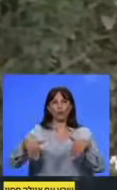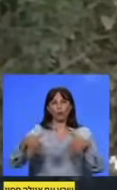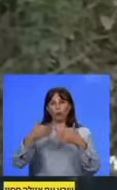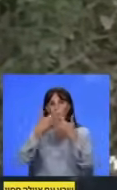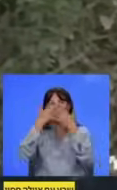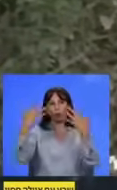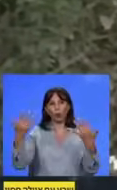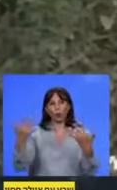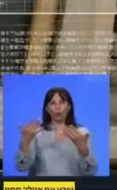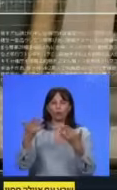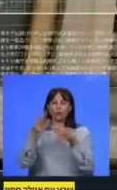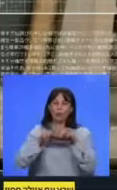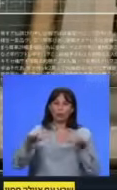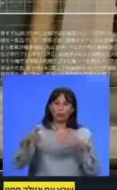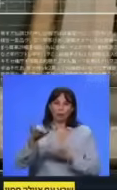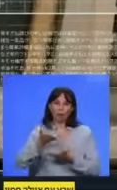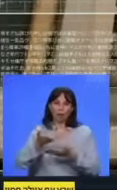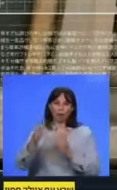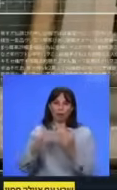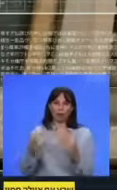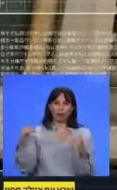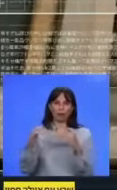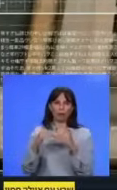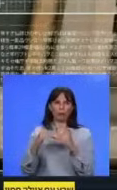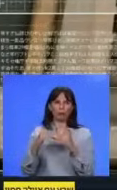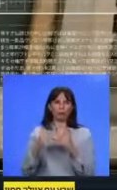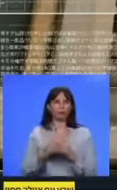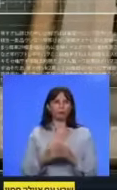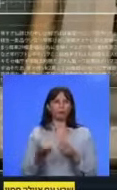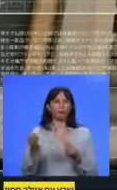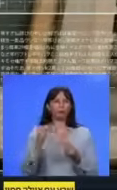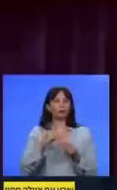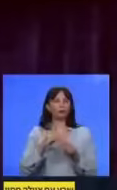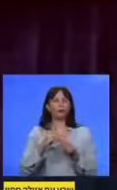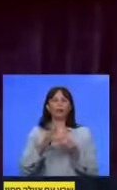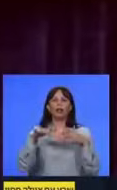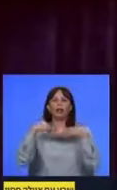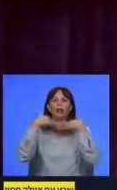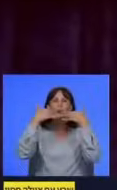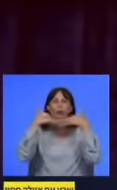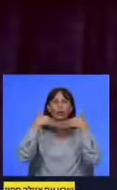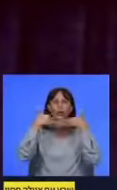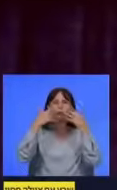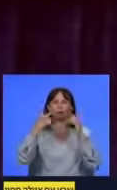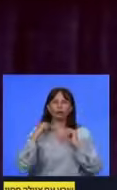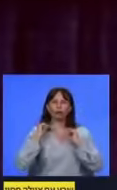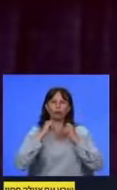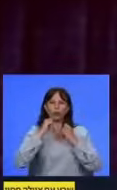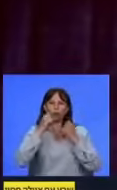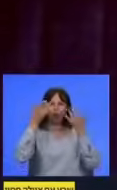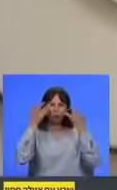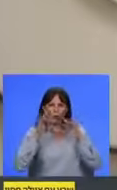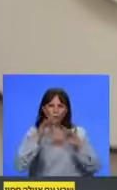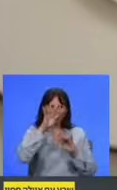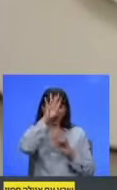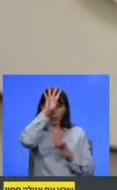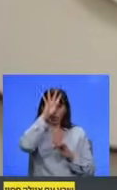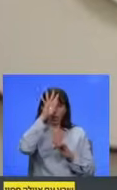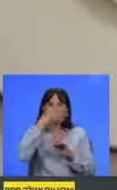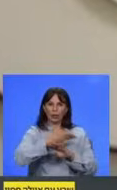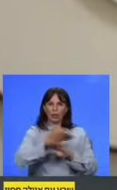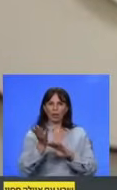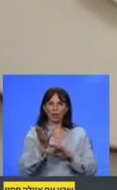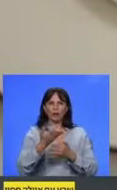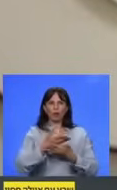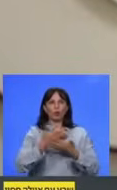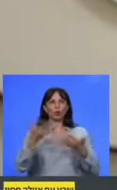שאליהם הציבור מתייחס בהתאם. מעבר לכך, רשת פרשיות הריגול המטלטלות לטובת איראן נחשפו בגדול